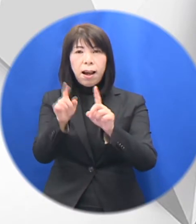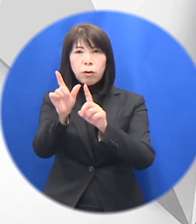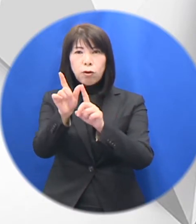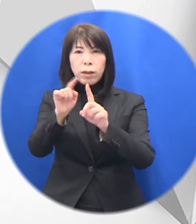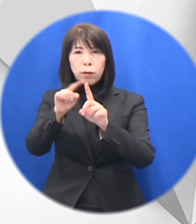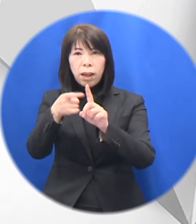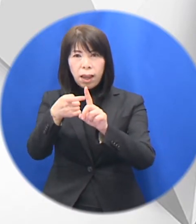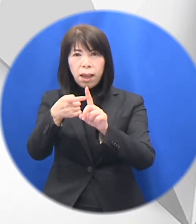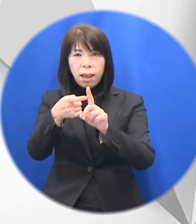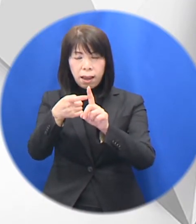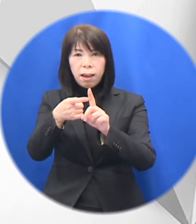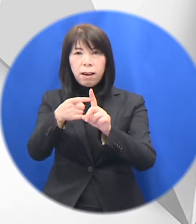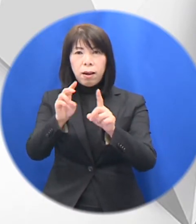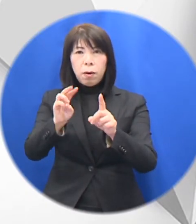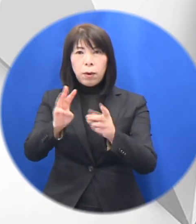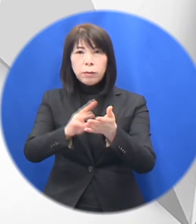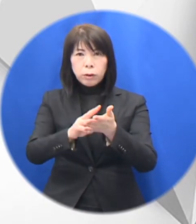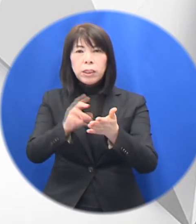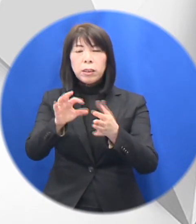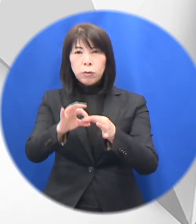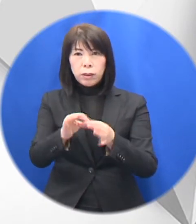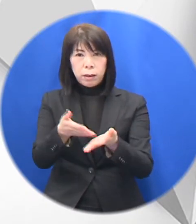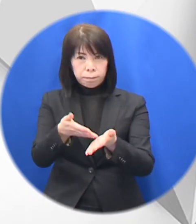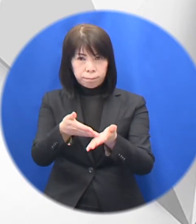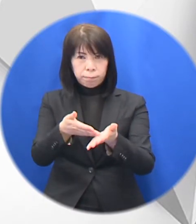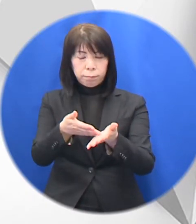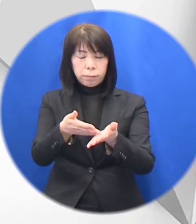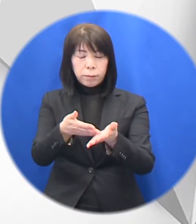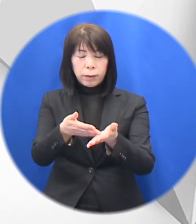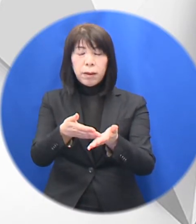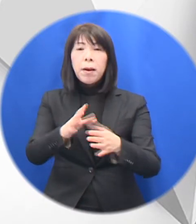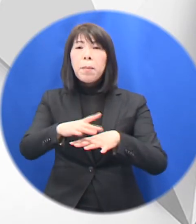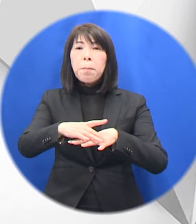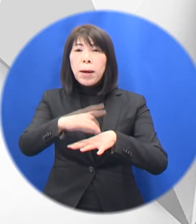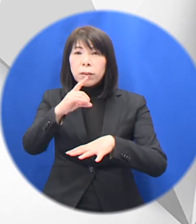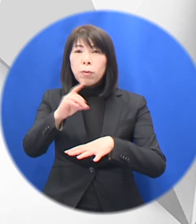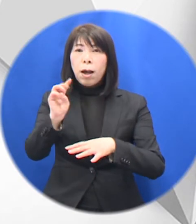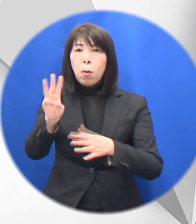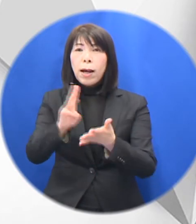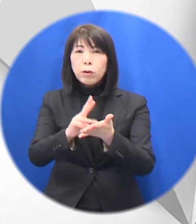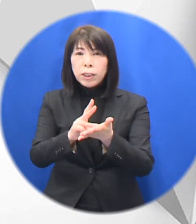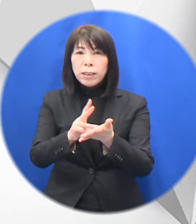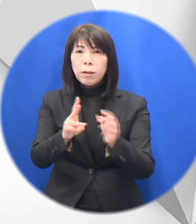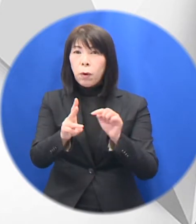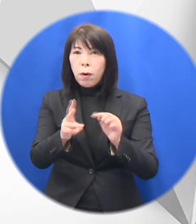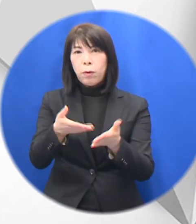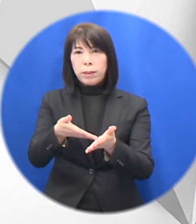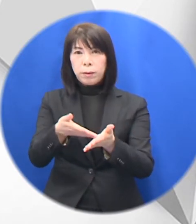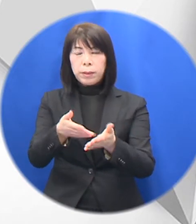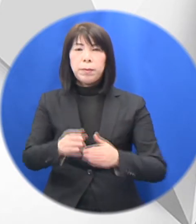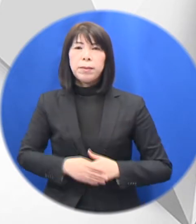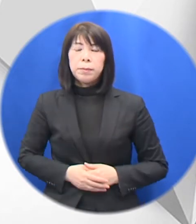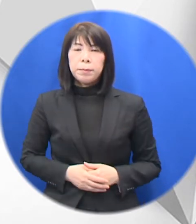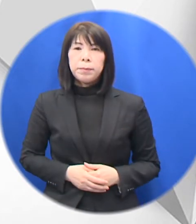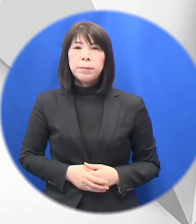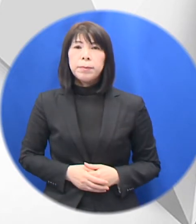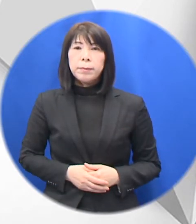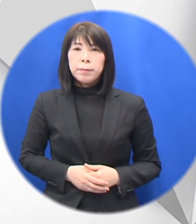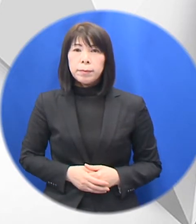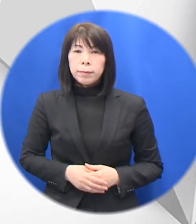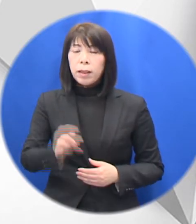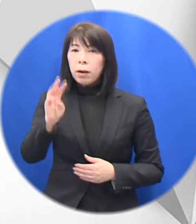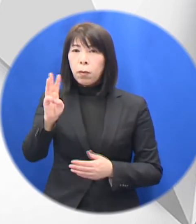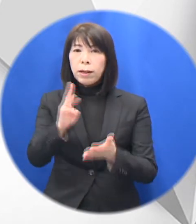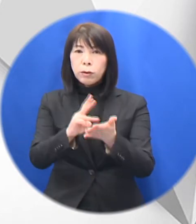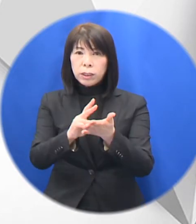明します。まずワクチンとは何かについて説明します。ワクチン